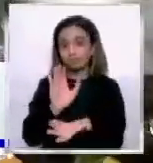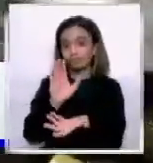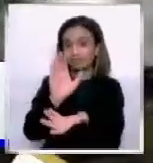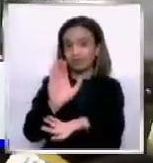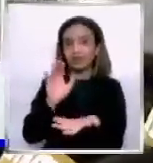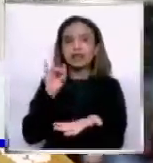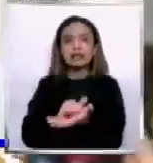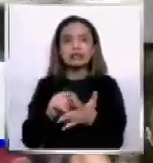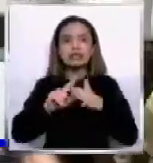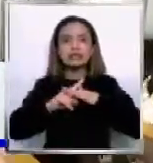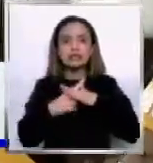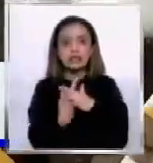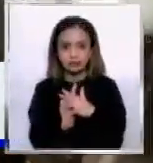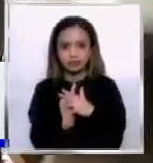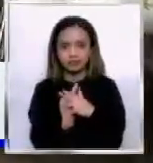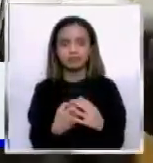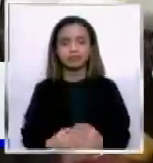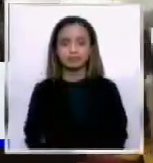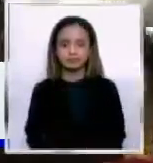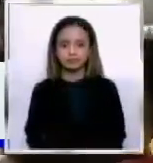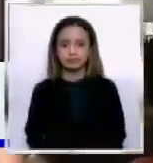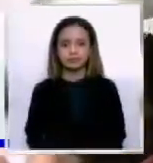ng motorcade.